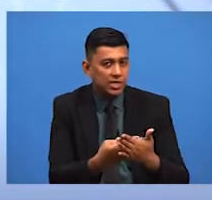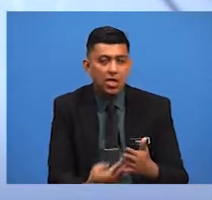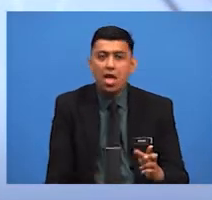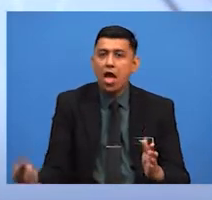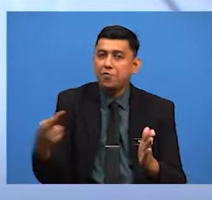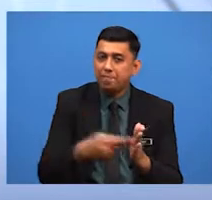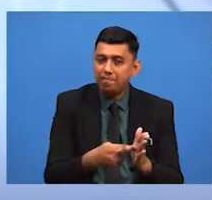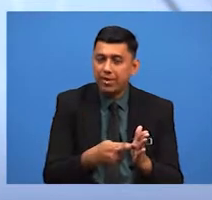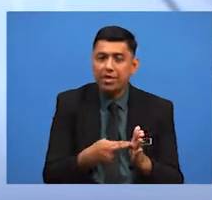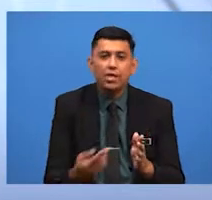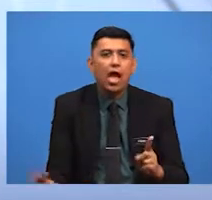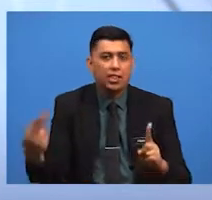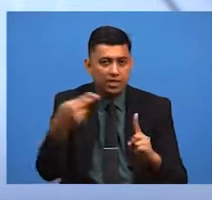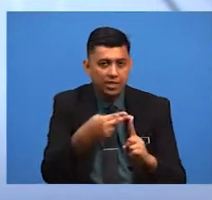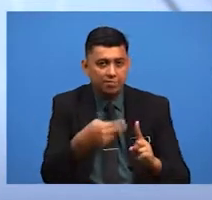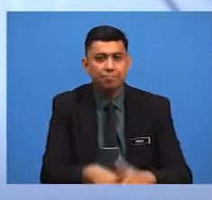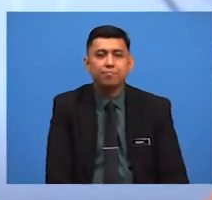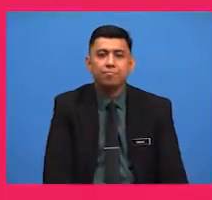sehingga, repeat until.